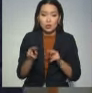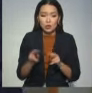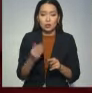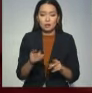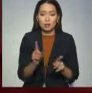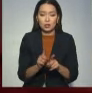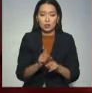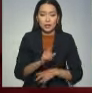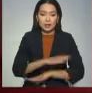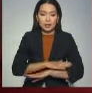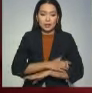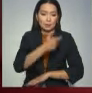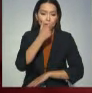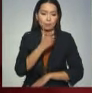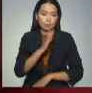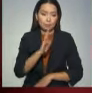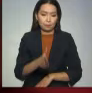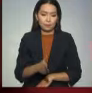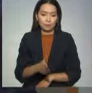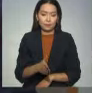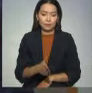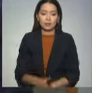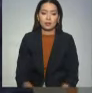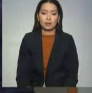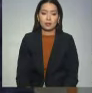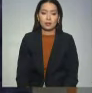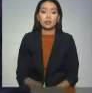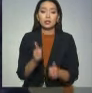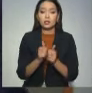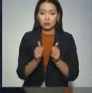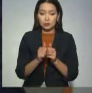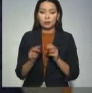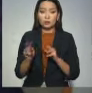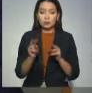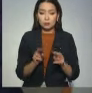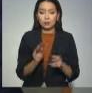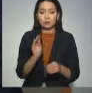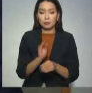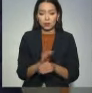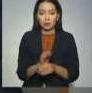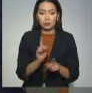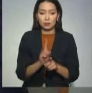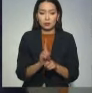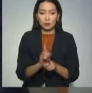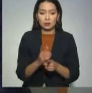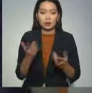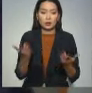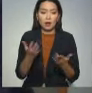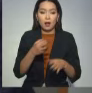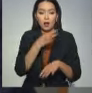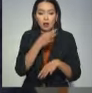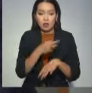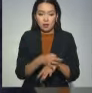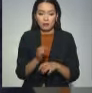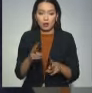равно дисциплинирует. Инспектор постоянно находится на шахте, он постоянно контролирует. Он несет такую же ответственность, как и